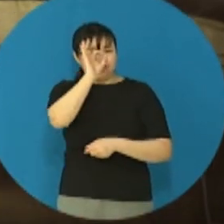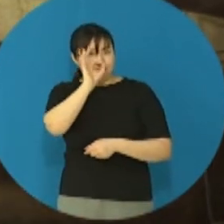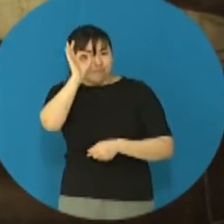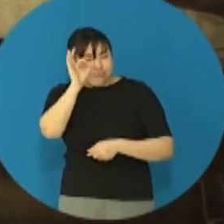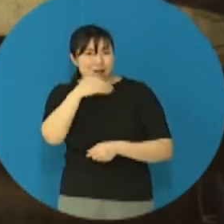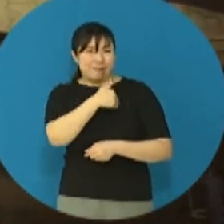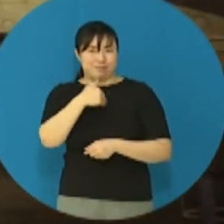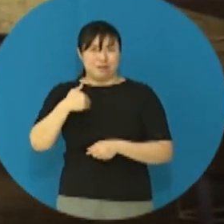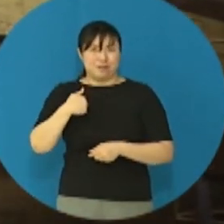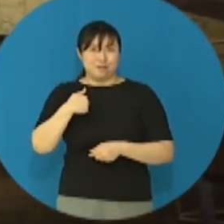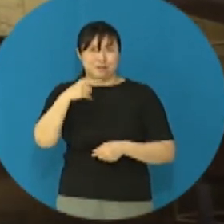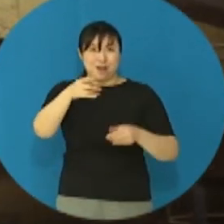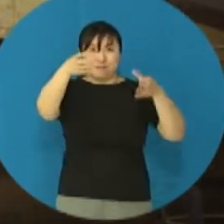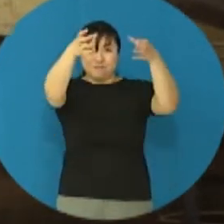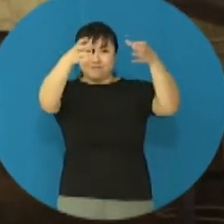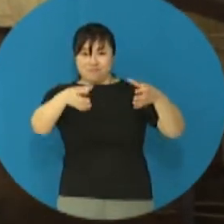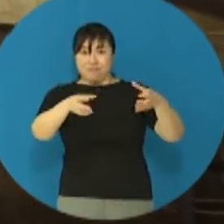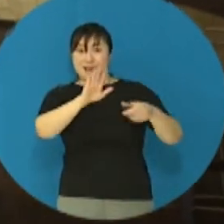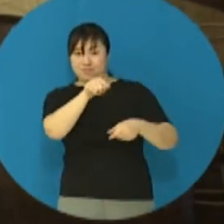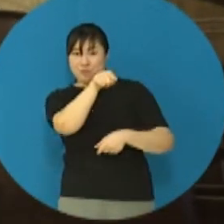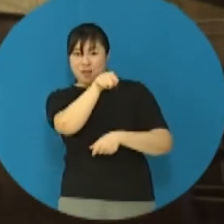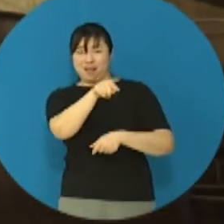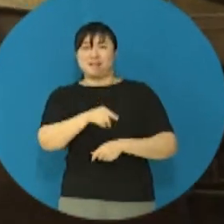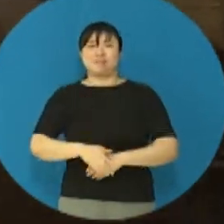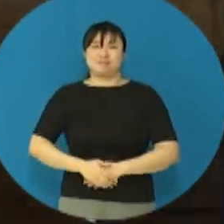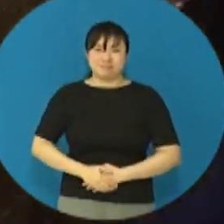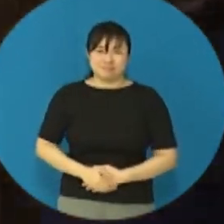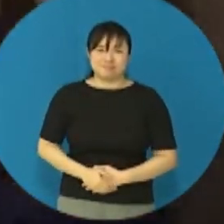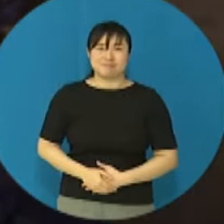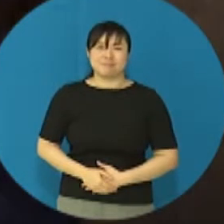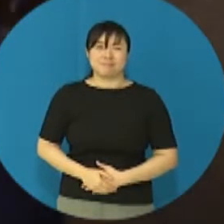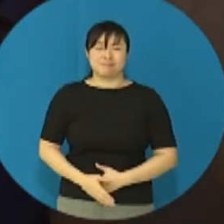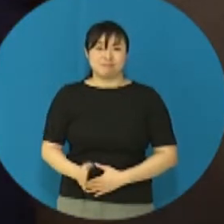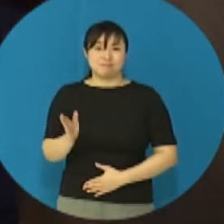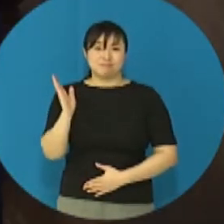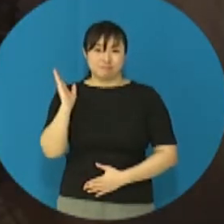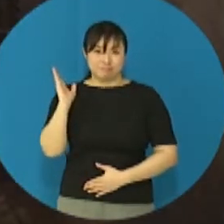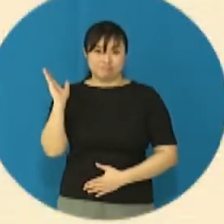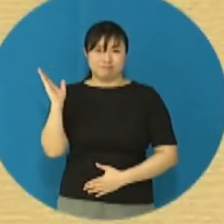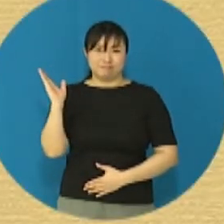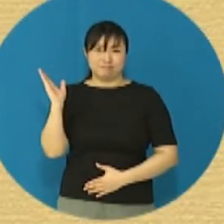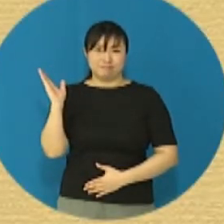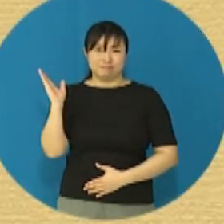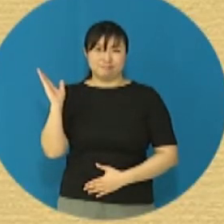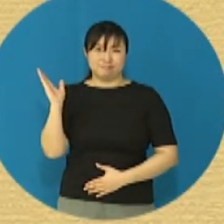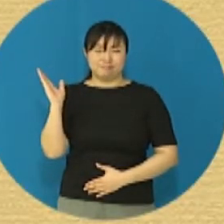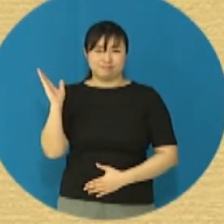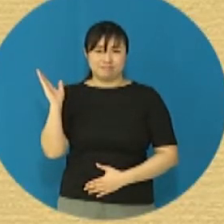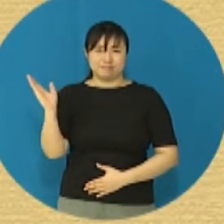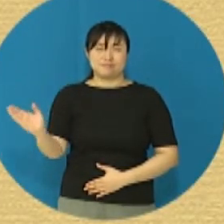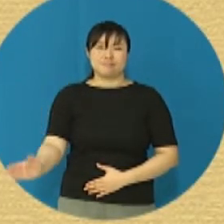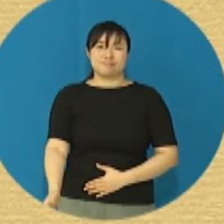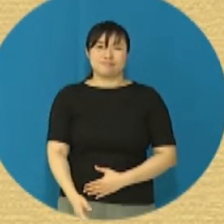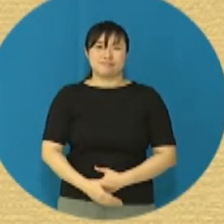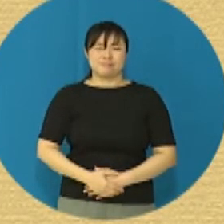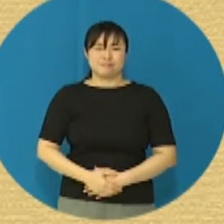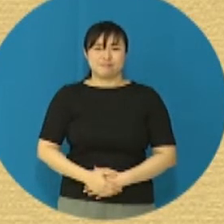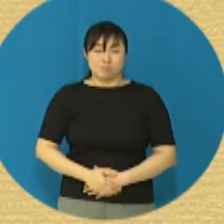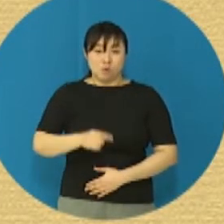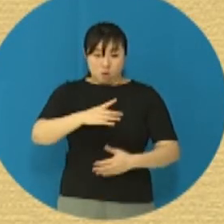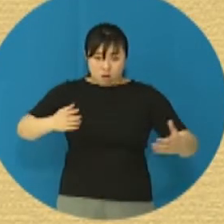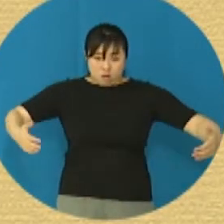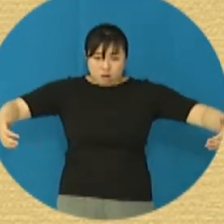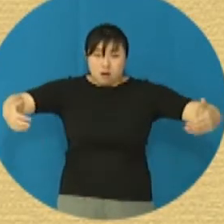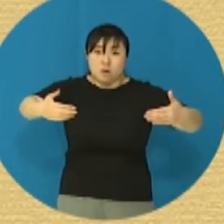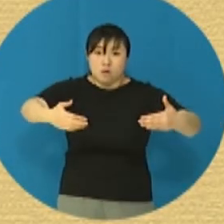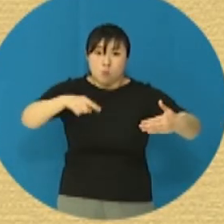時に戻し復元してですね、ここに展示されております。 これですか、 はい、 この大きい筒のような